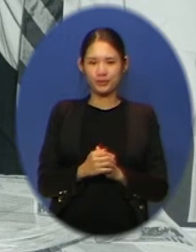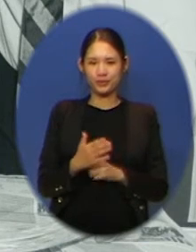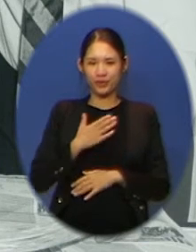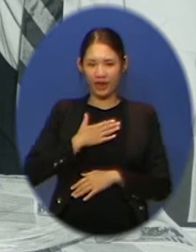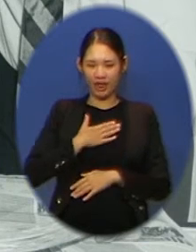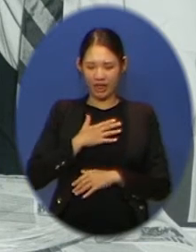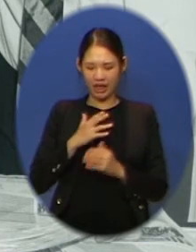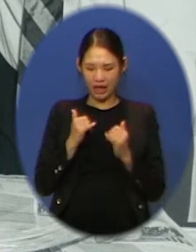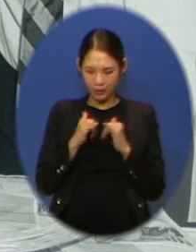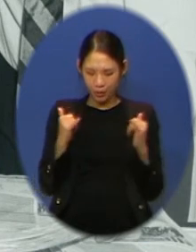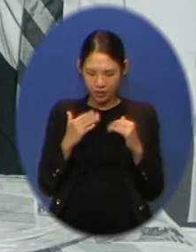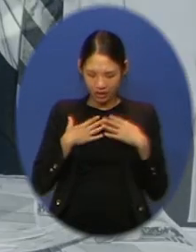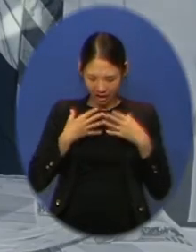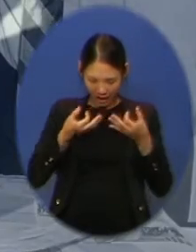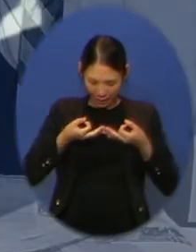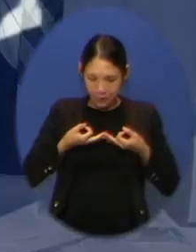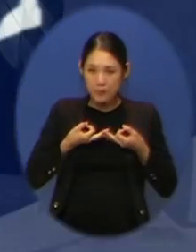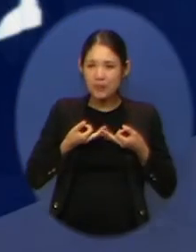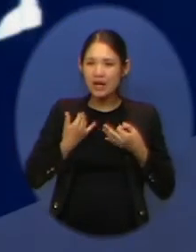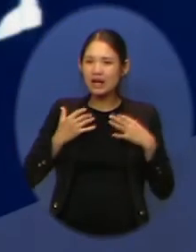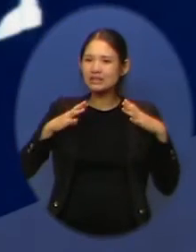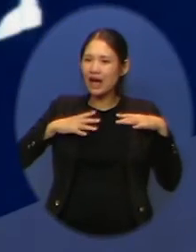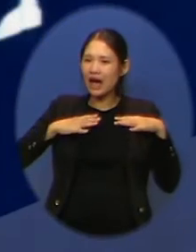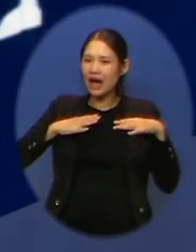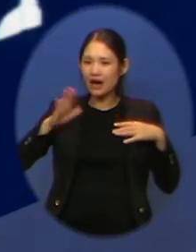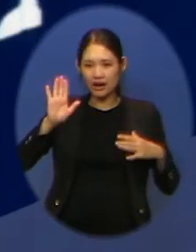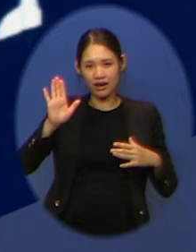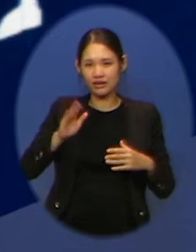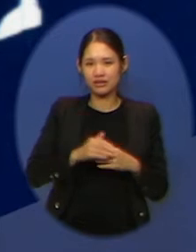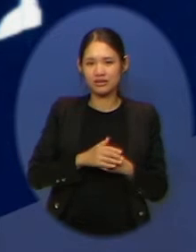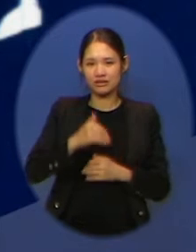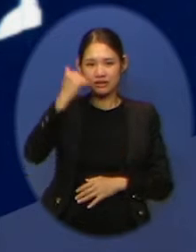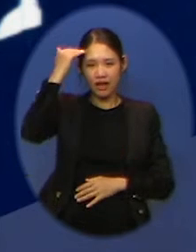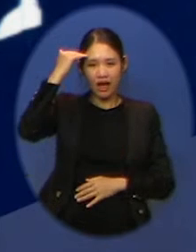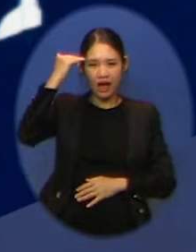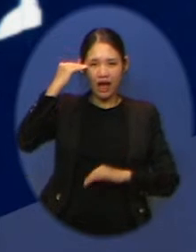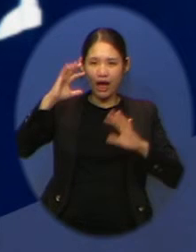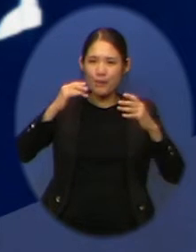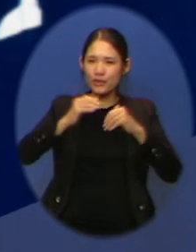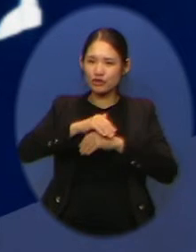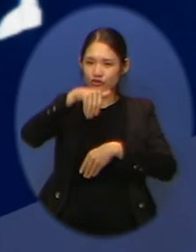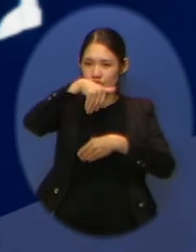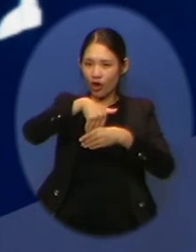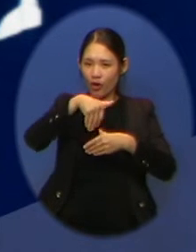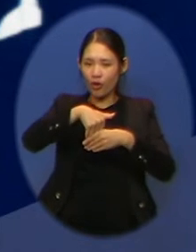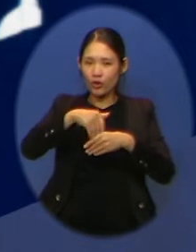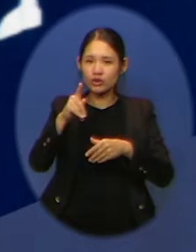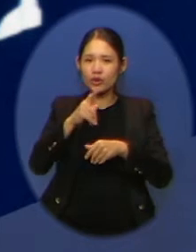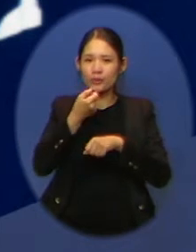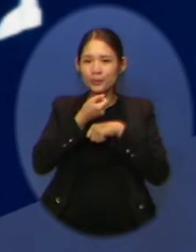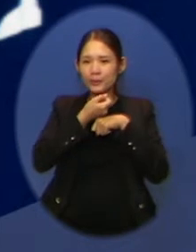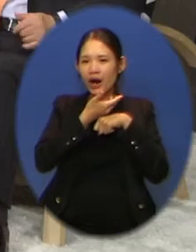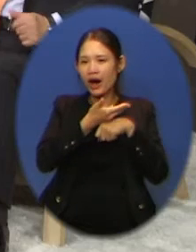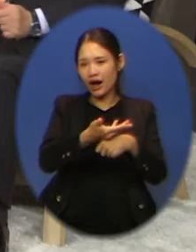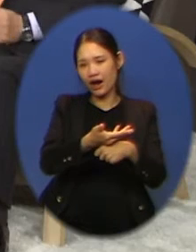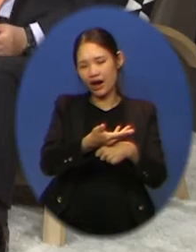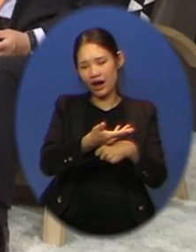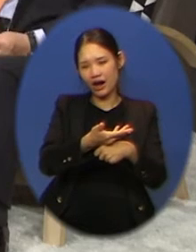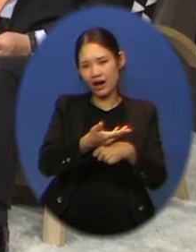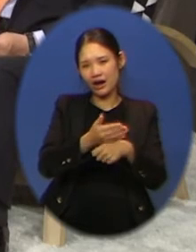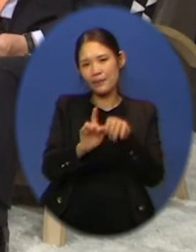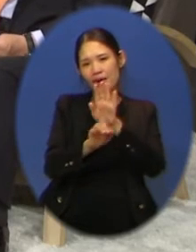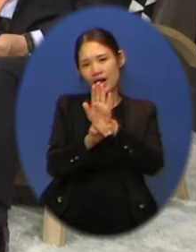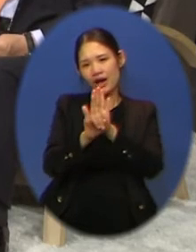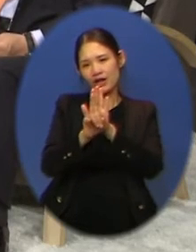본인이 잘나서가 아니라 앞으로 대한민국 선거도 메시지가 중요하다고 생각합니다. 네.